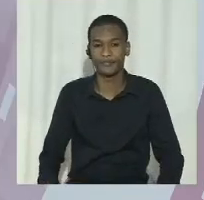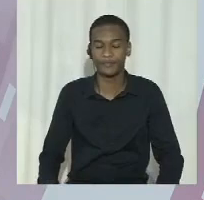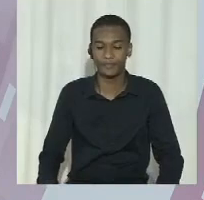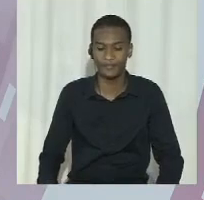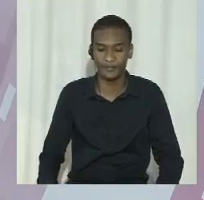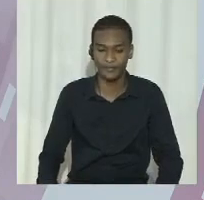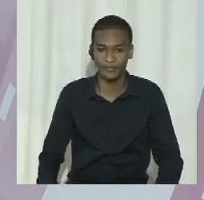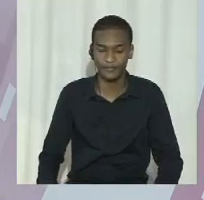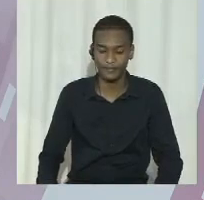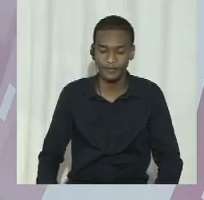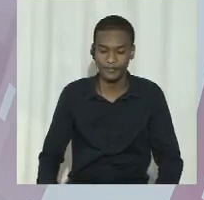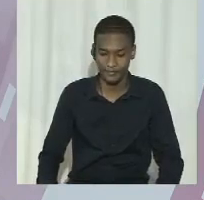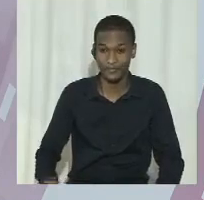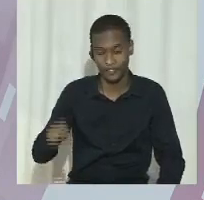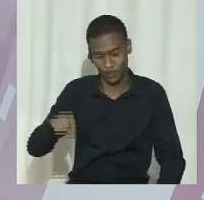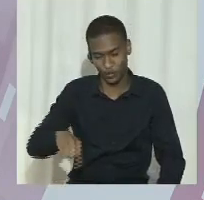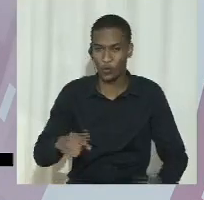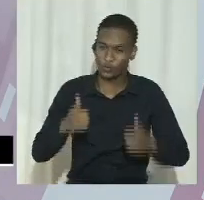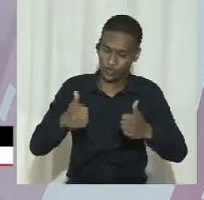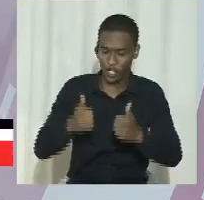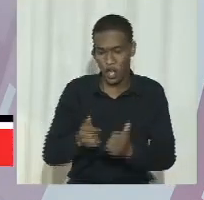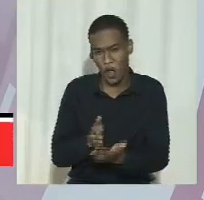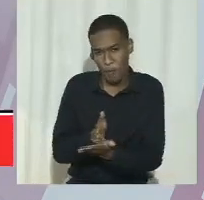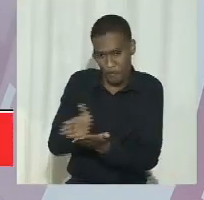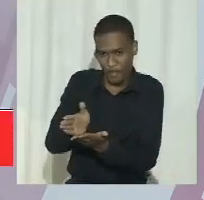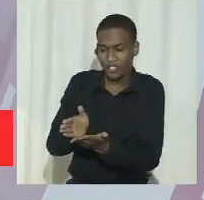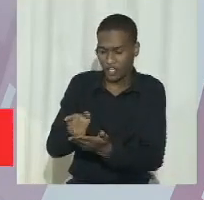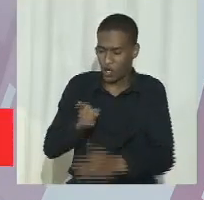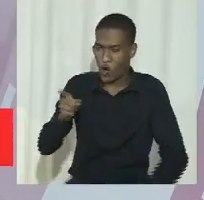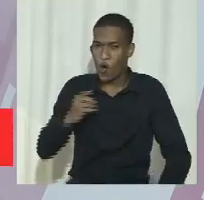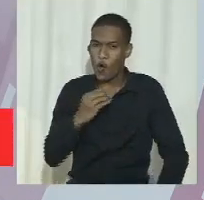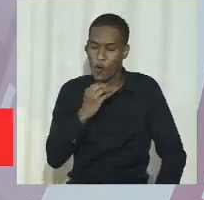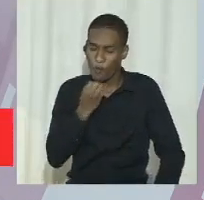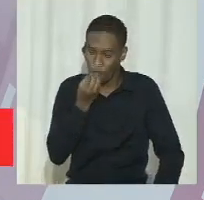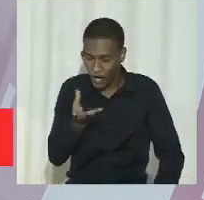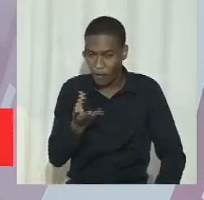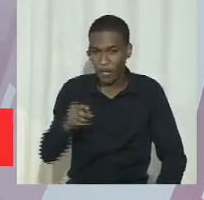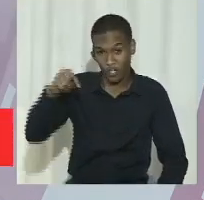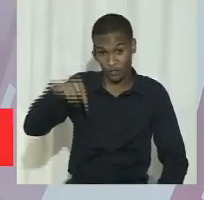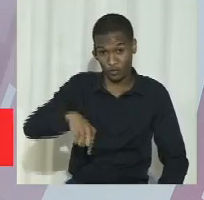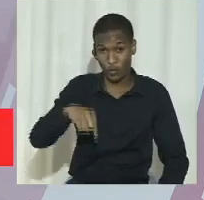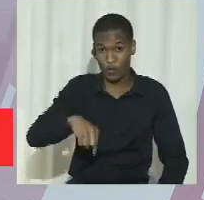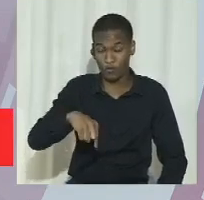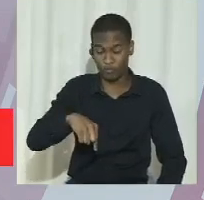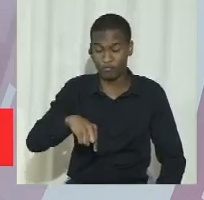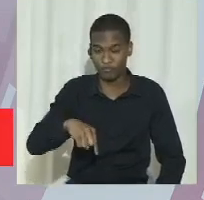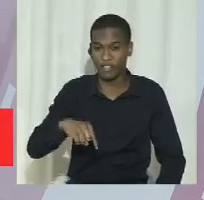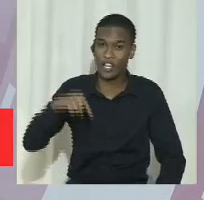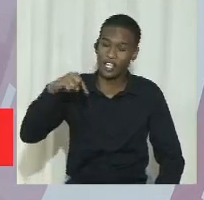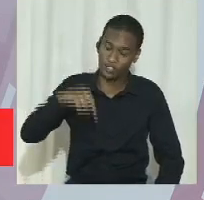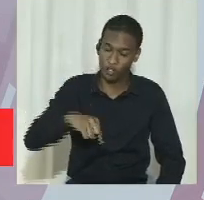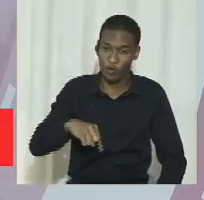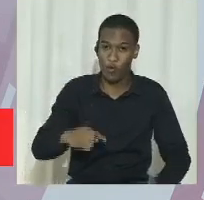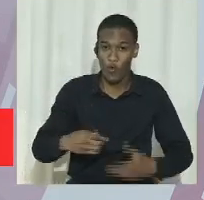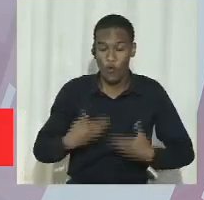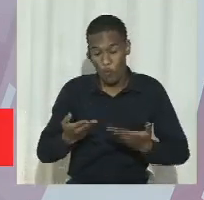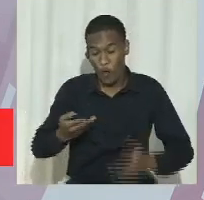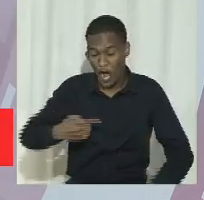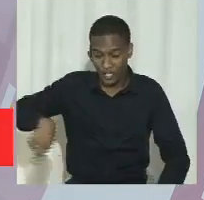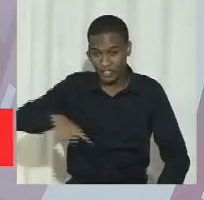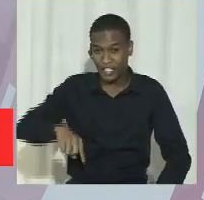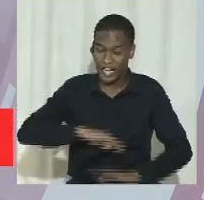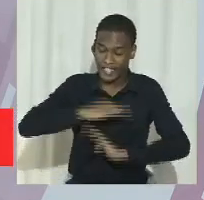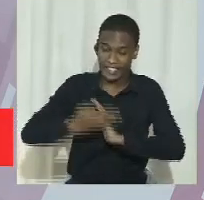angamba dia ataontsika mivantana mihitsy a ny filazahana ankehitriny a fa ho antsika rehetra